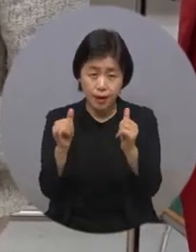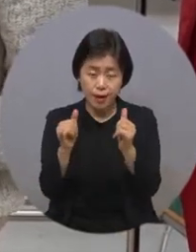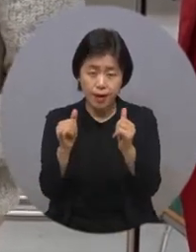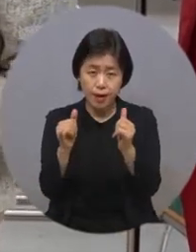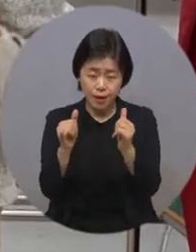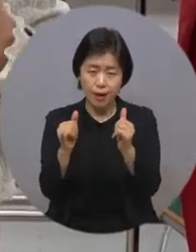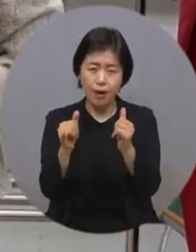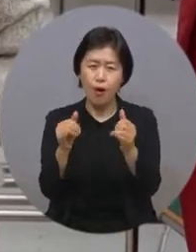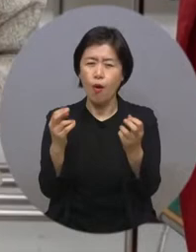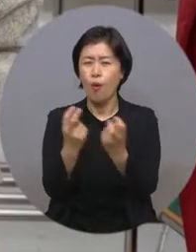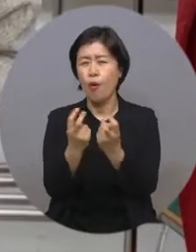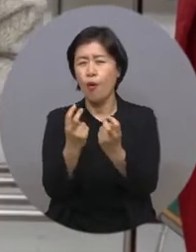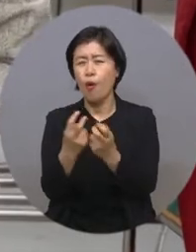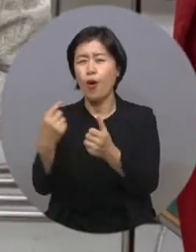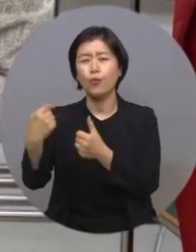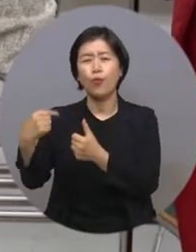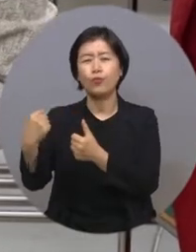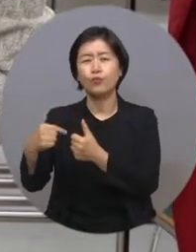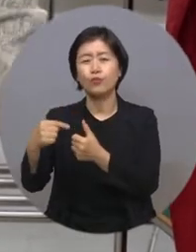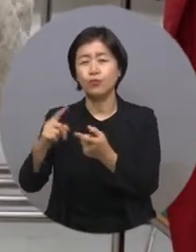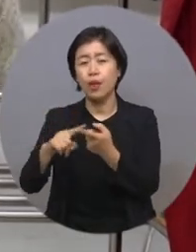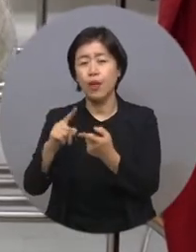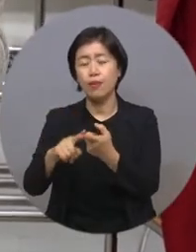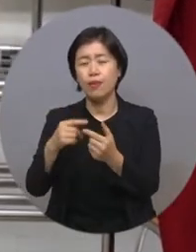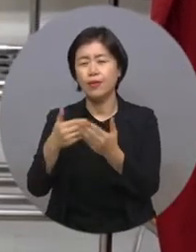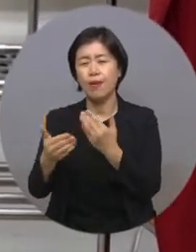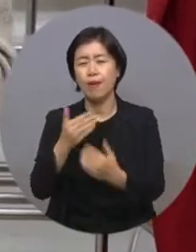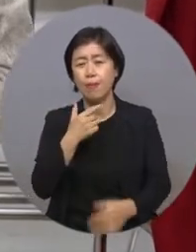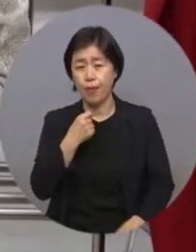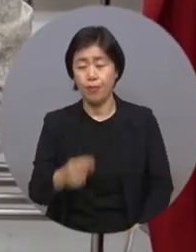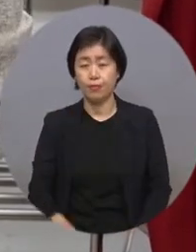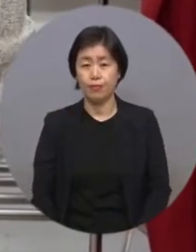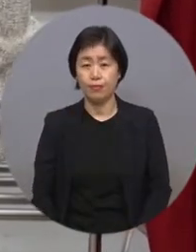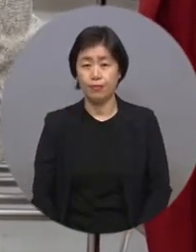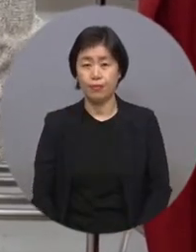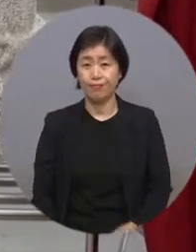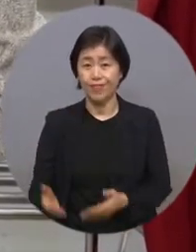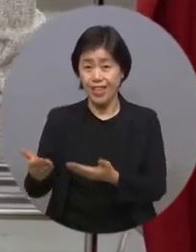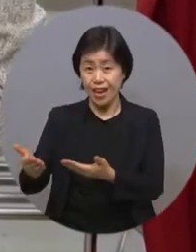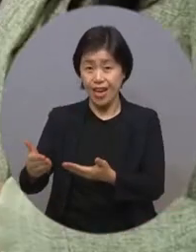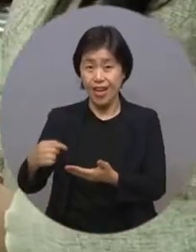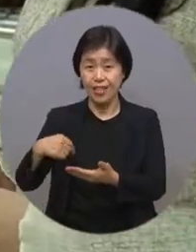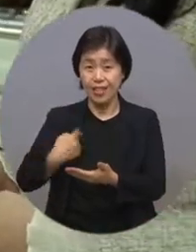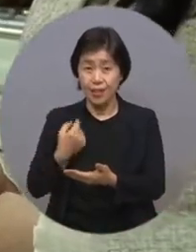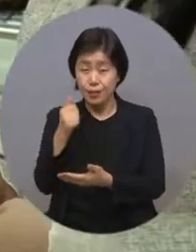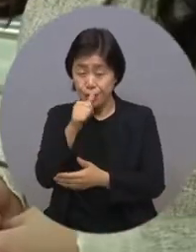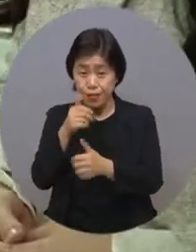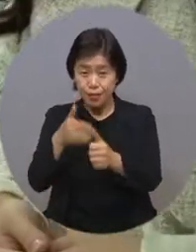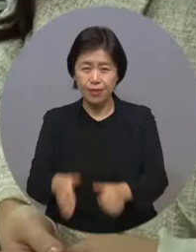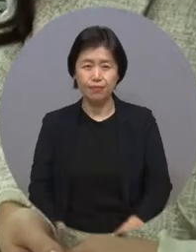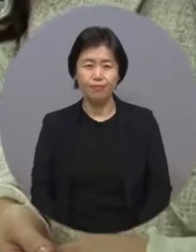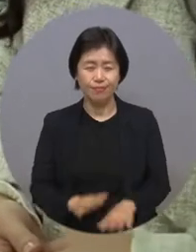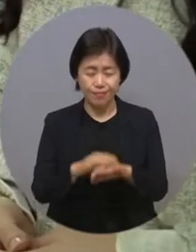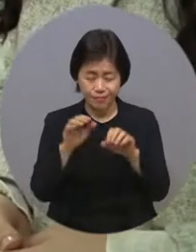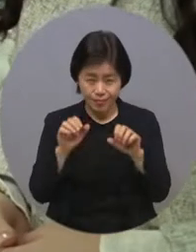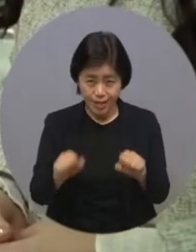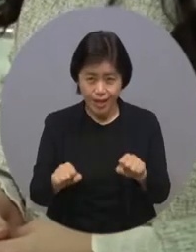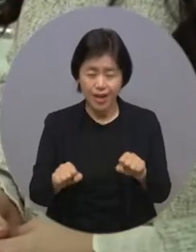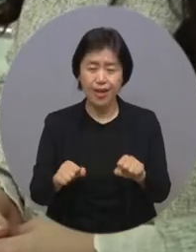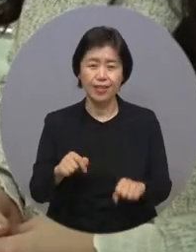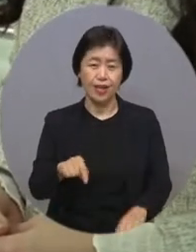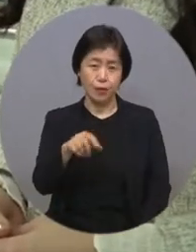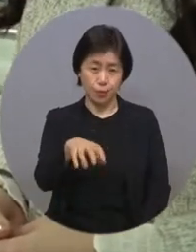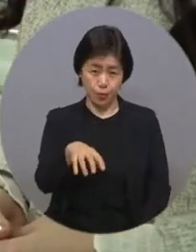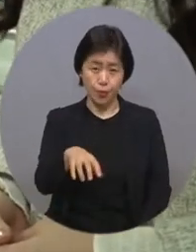받고 계시는지를 한번 체험해보고자 왔는데, 먼저 이제 간단하게 자기소개 한번 부탁드릴게요. 안녕하세요. 저는